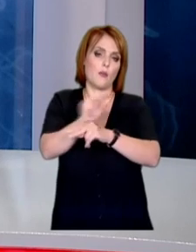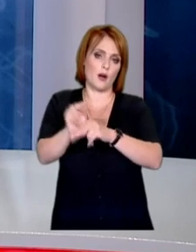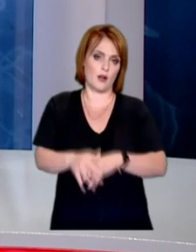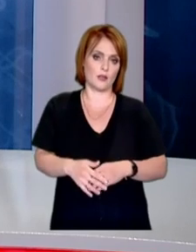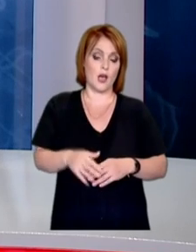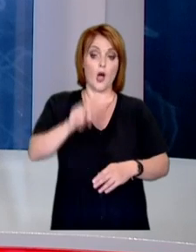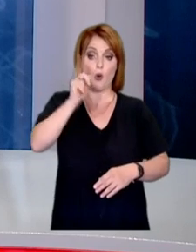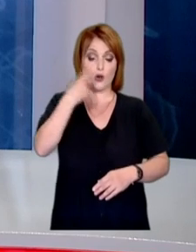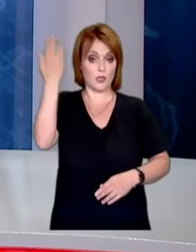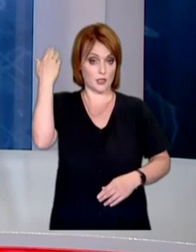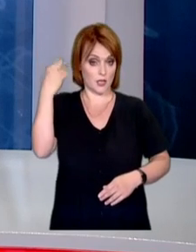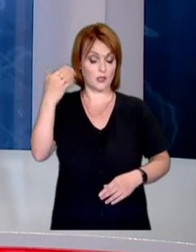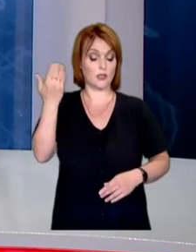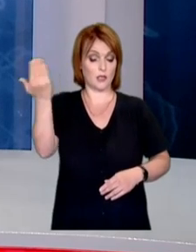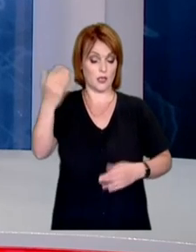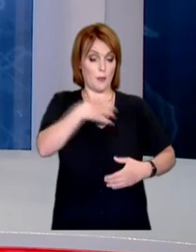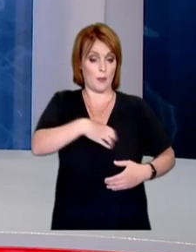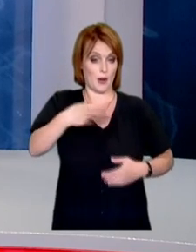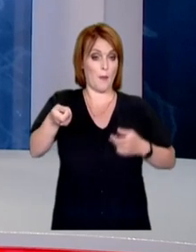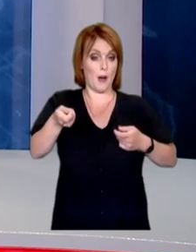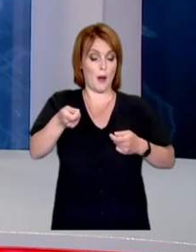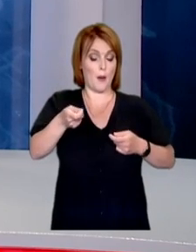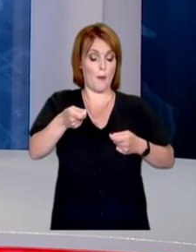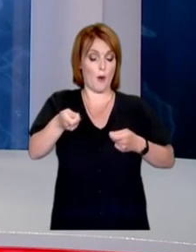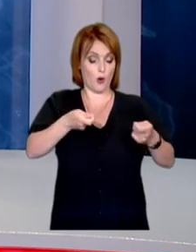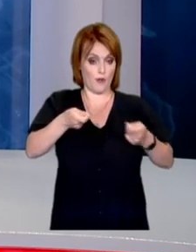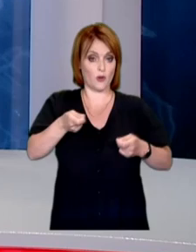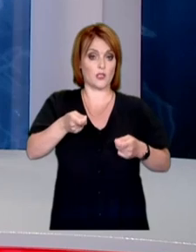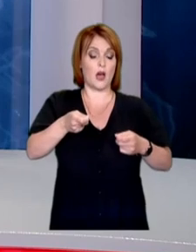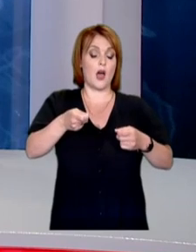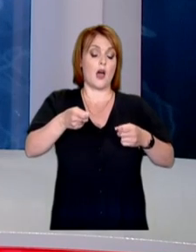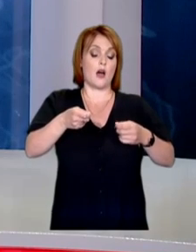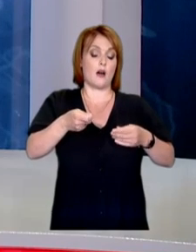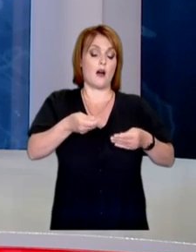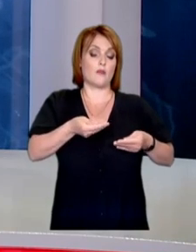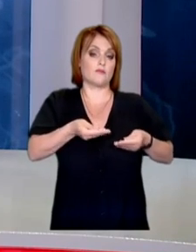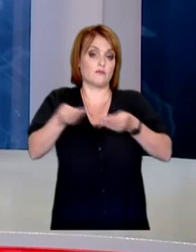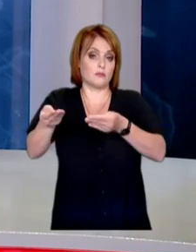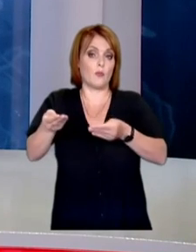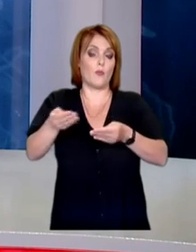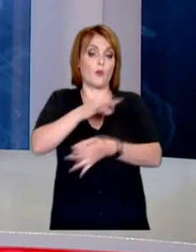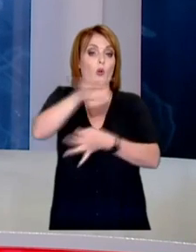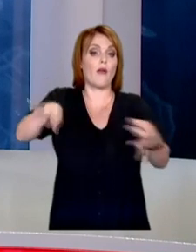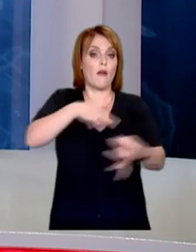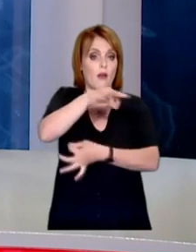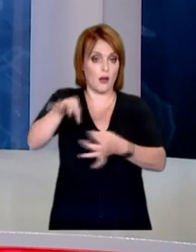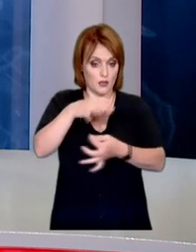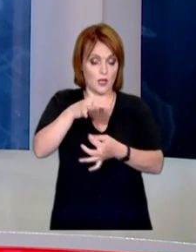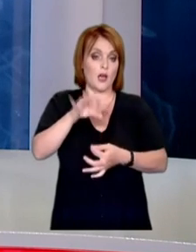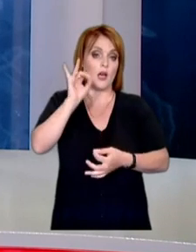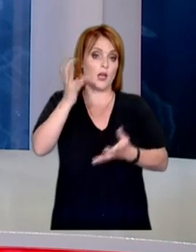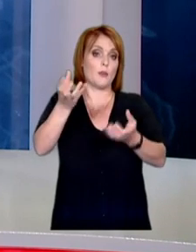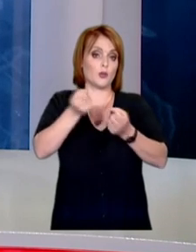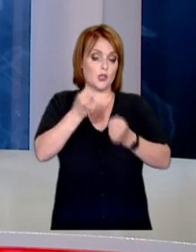autoritățile locale au depus proiectul pentru reparația drumului la Agenția de Intervenție și Plăți pentru Agricultură și au obținut 2 milioane de lei.